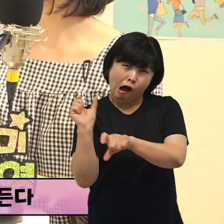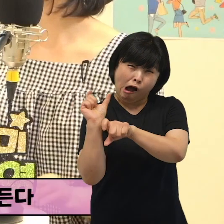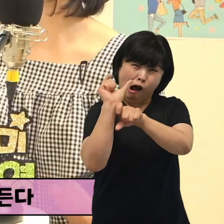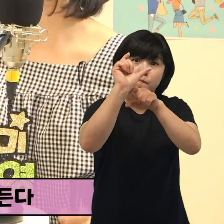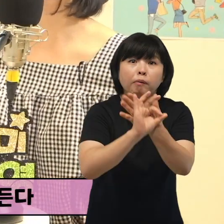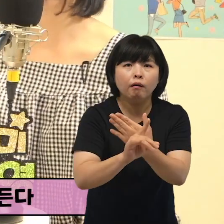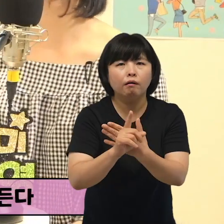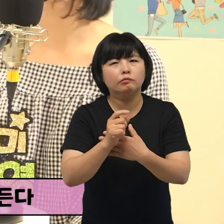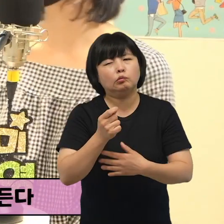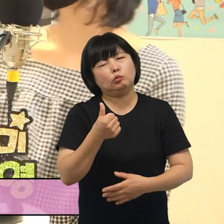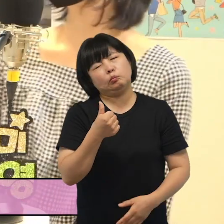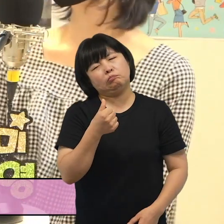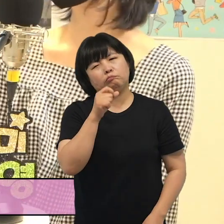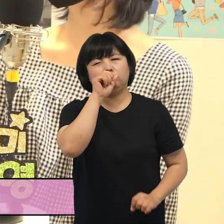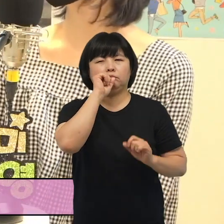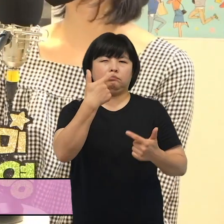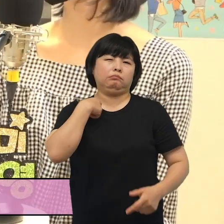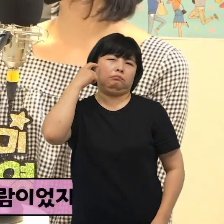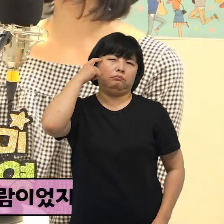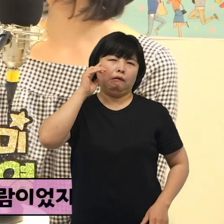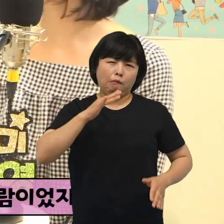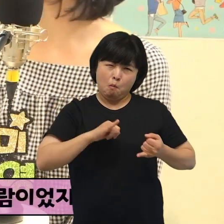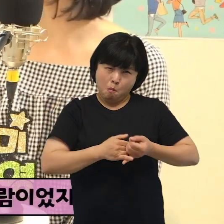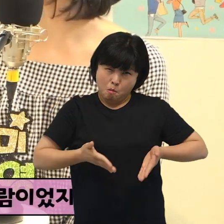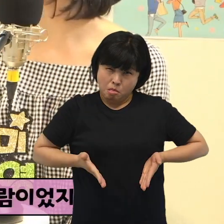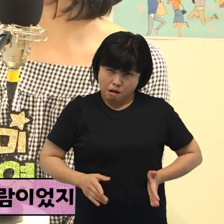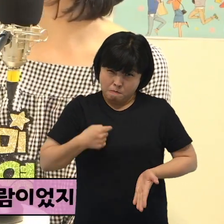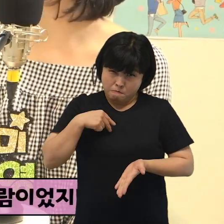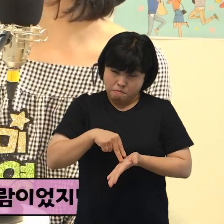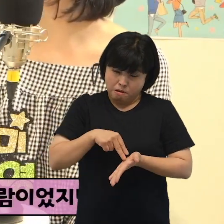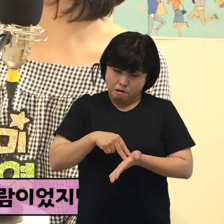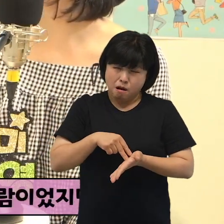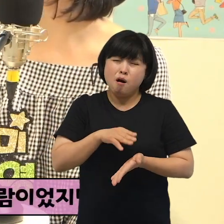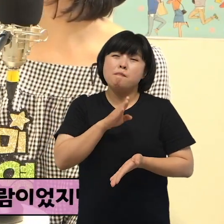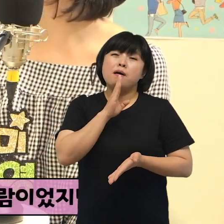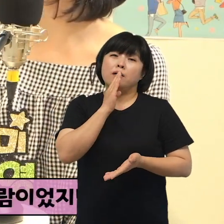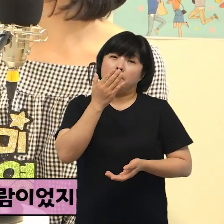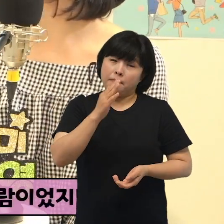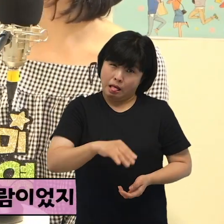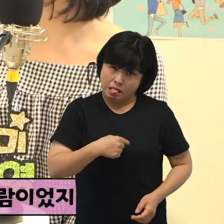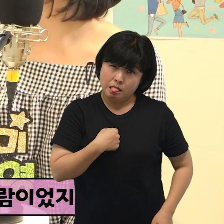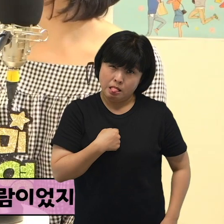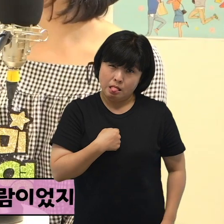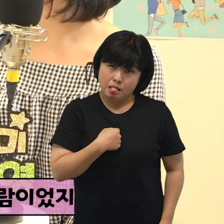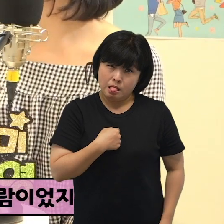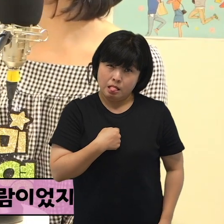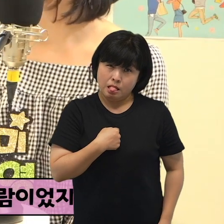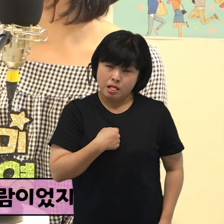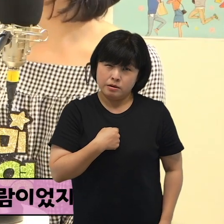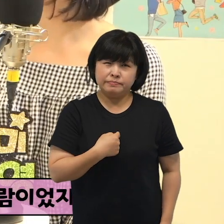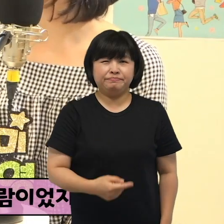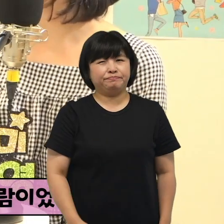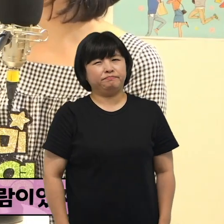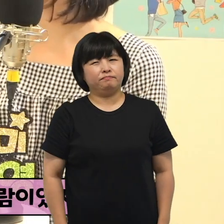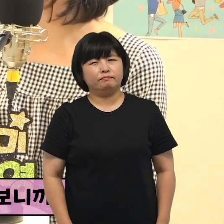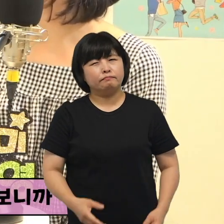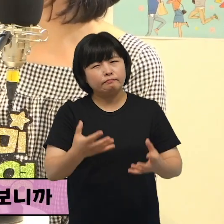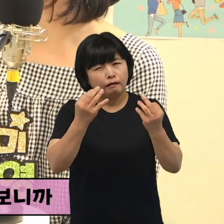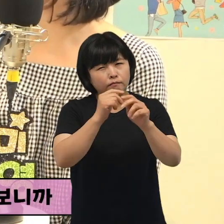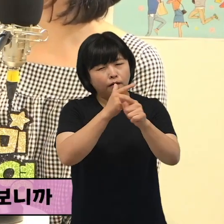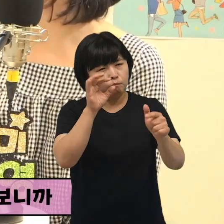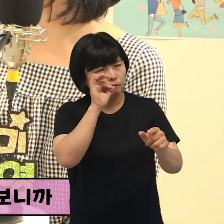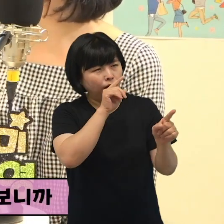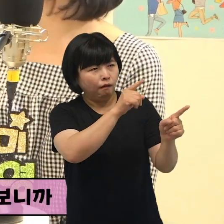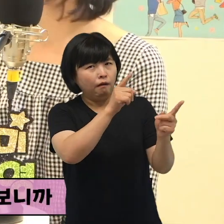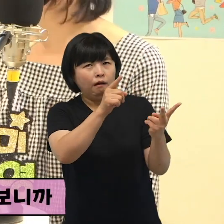악화되기만 하는 느낌이 든다라는 생각이 들어서 저는 굉장히 아이를 꼭 낳고 싶은 입장의 사람이었지만